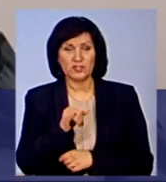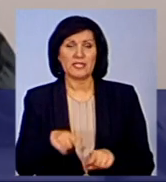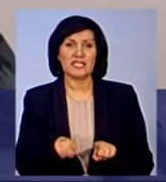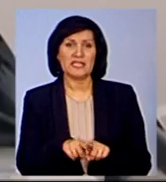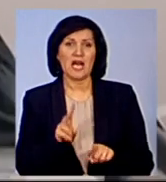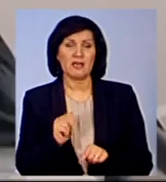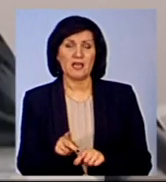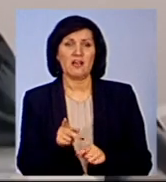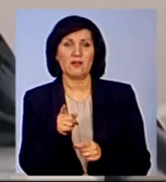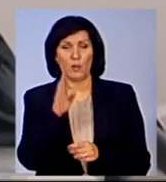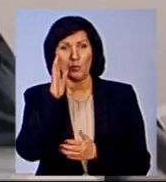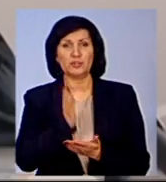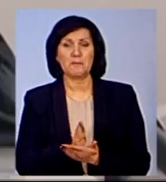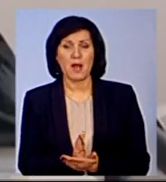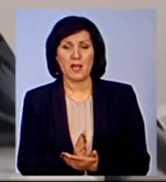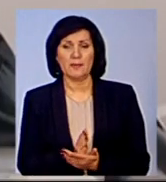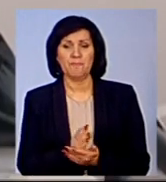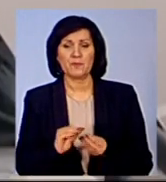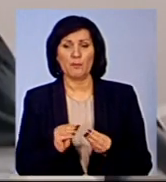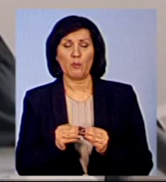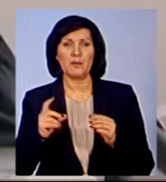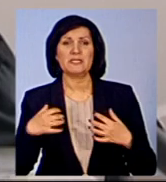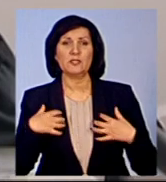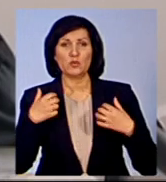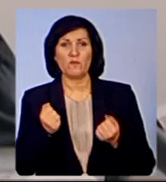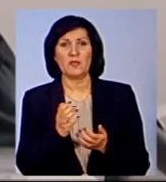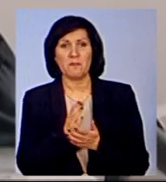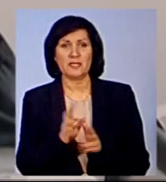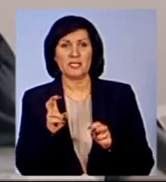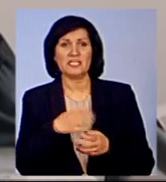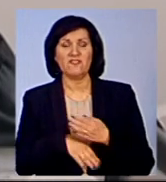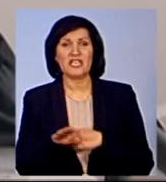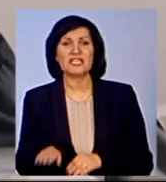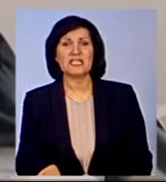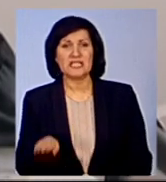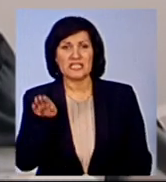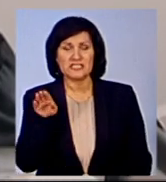як хлопчик має проблеми зі здоров'ям і має статус інваліда